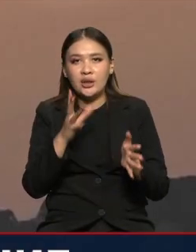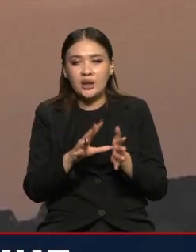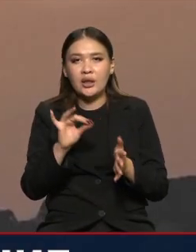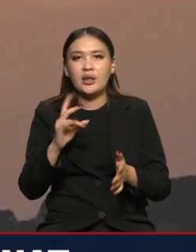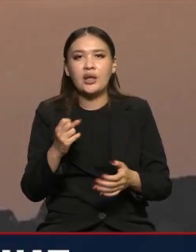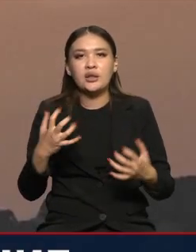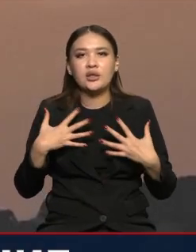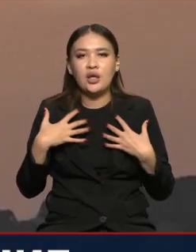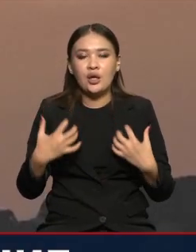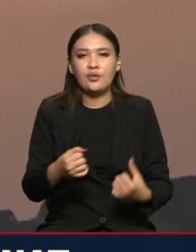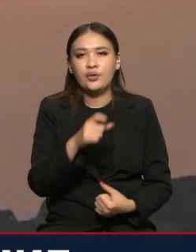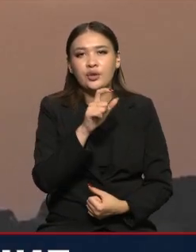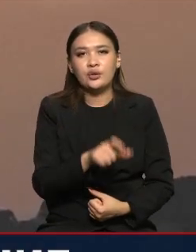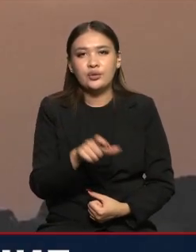так и на здоровье людей